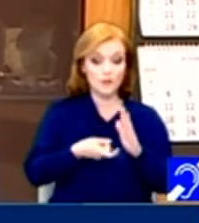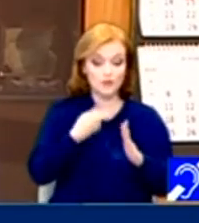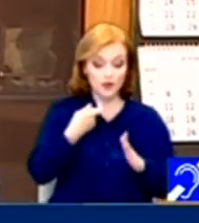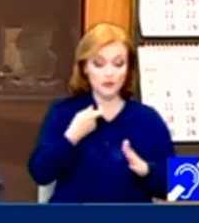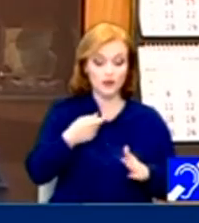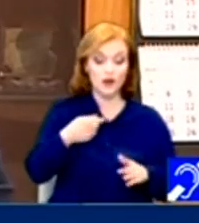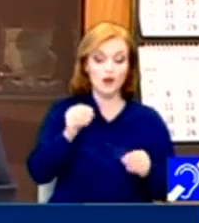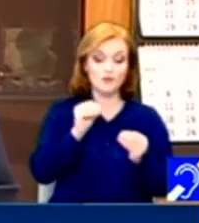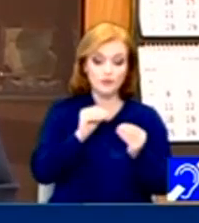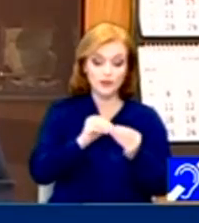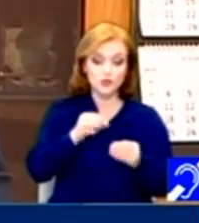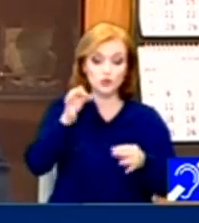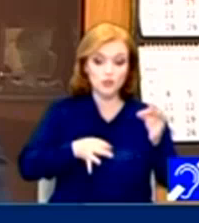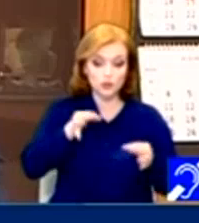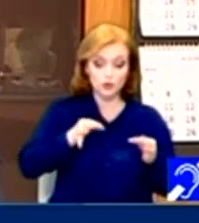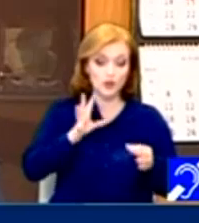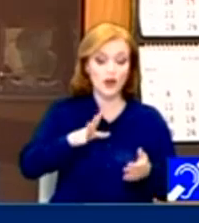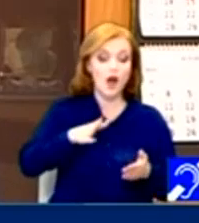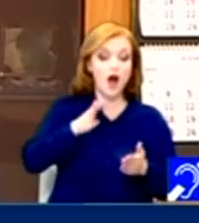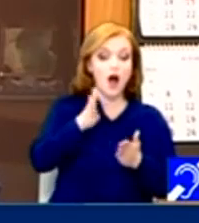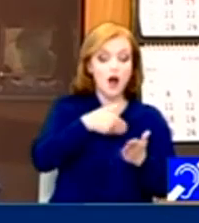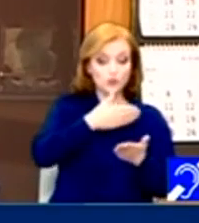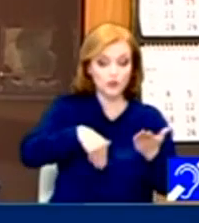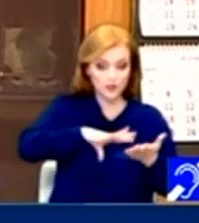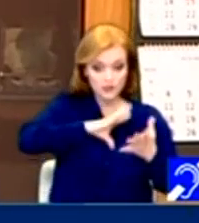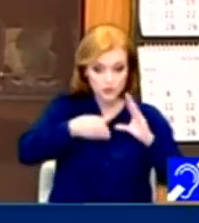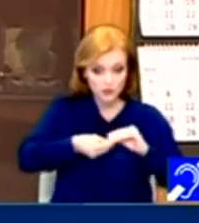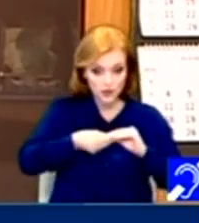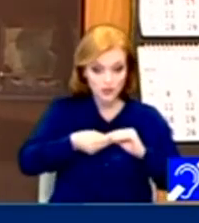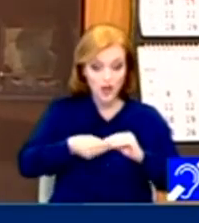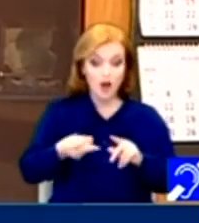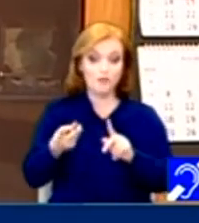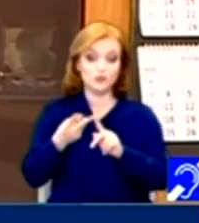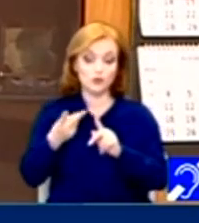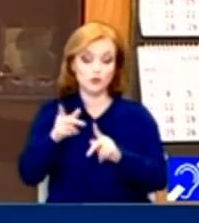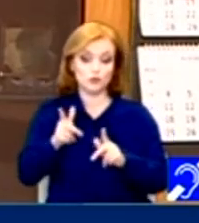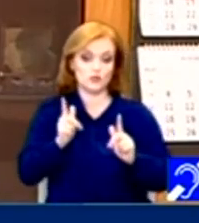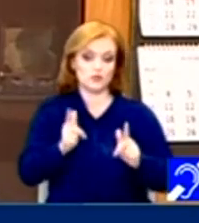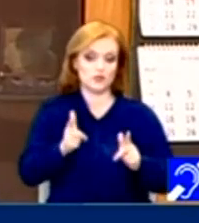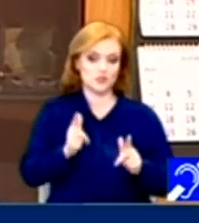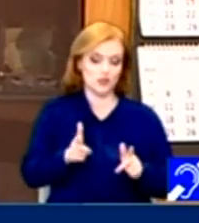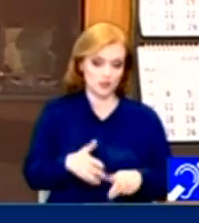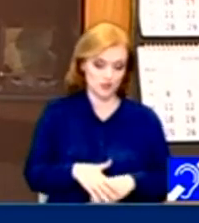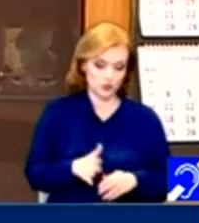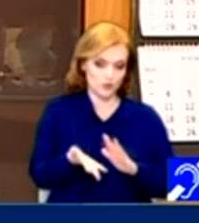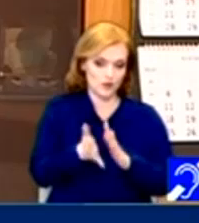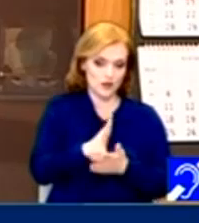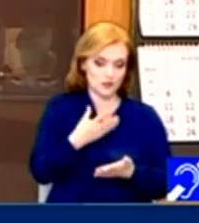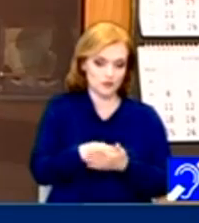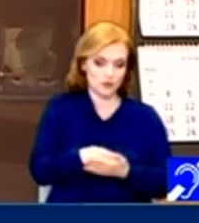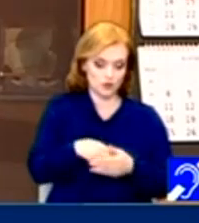prima dată a respins sesizarea, a doua oară o acceptă, același judecător în privința căruia